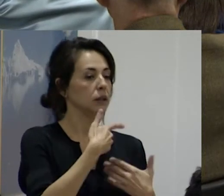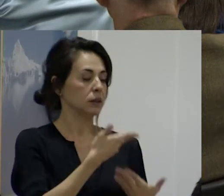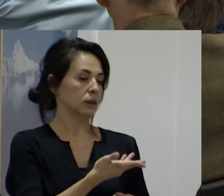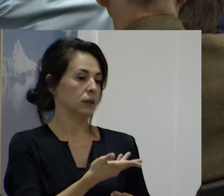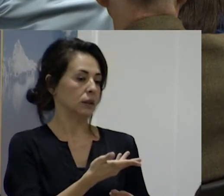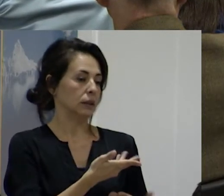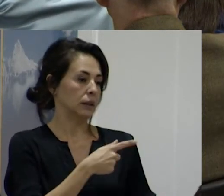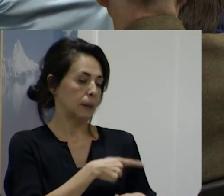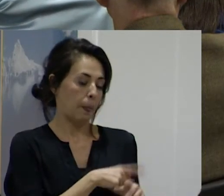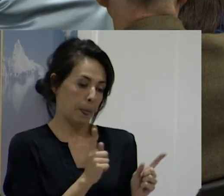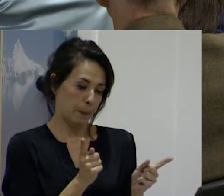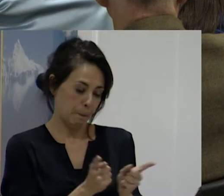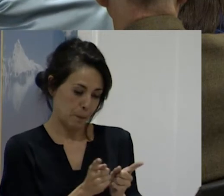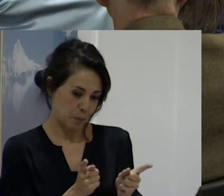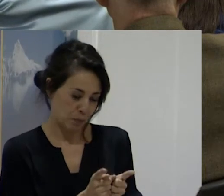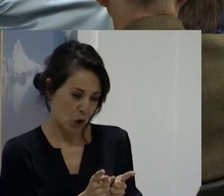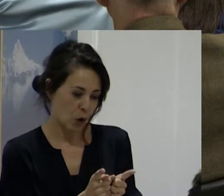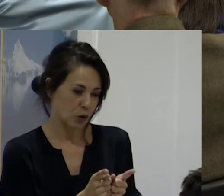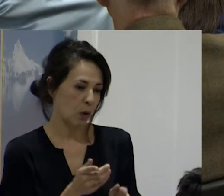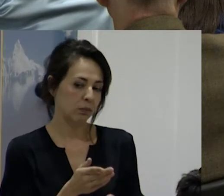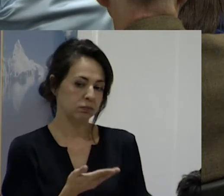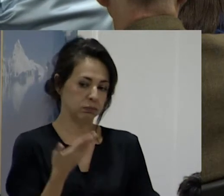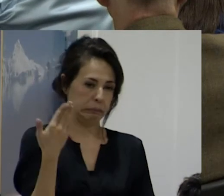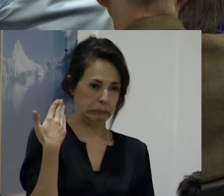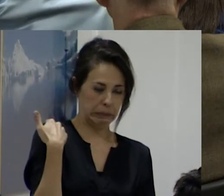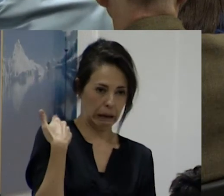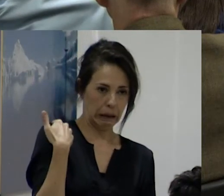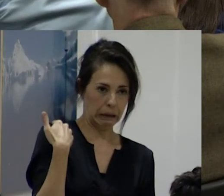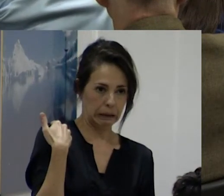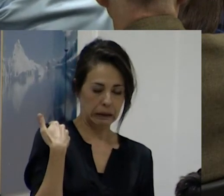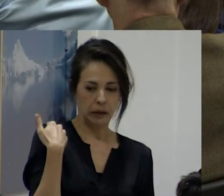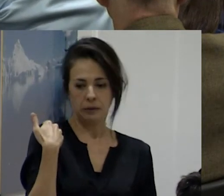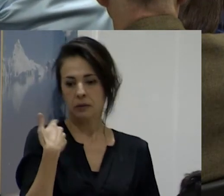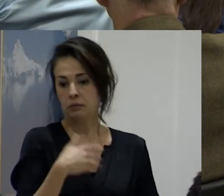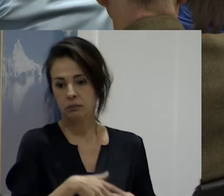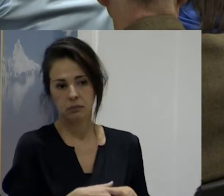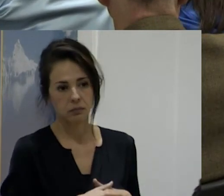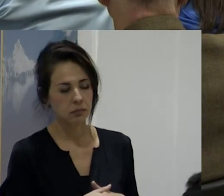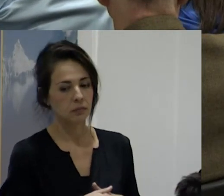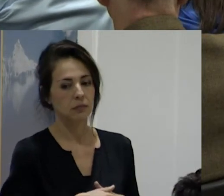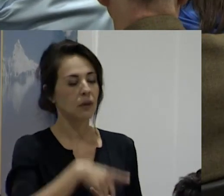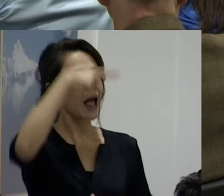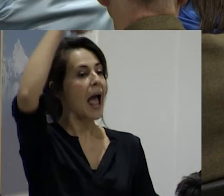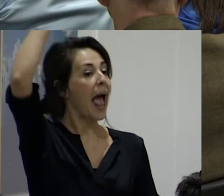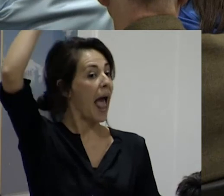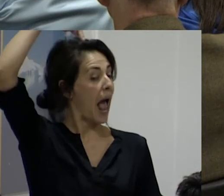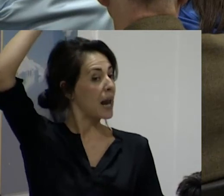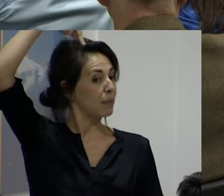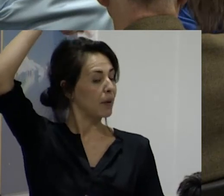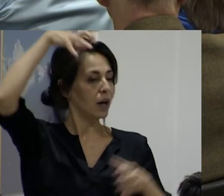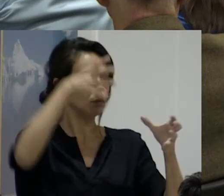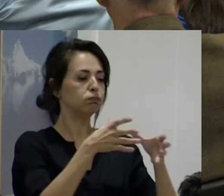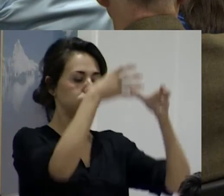temps es desenvolupava en llatí, llengua franca d'altres èpoques, i el birret que us ha estat